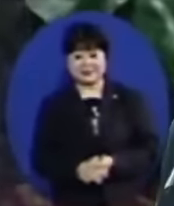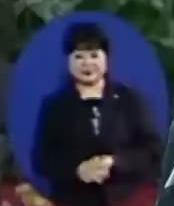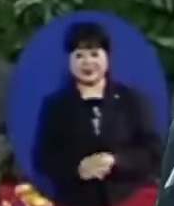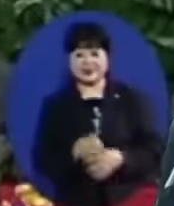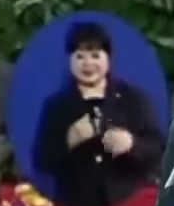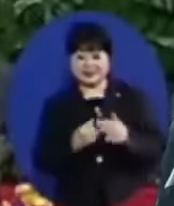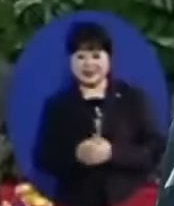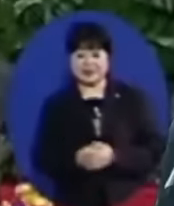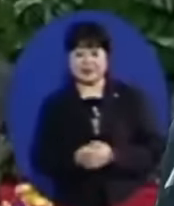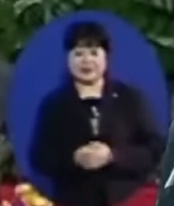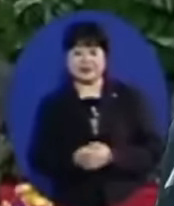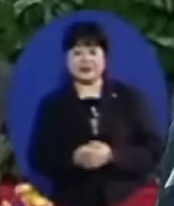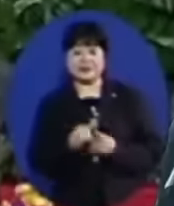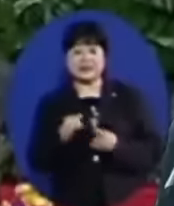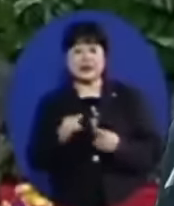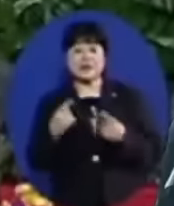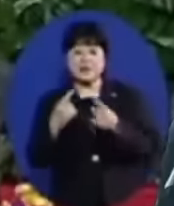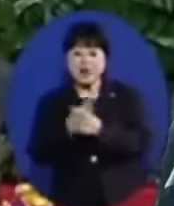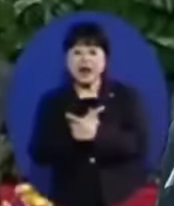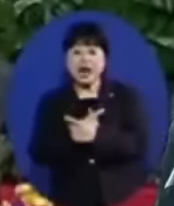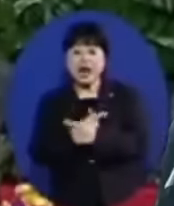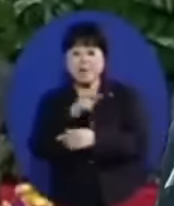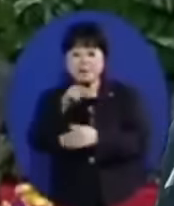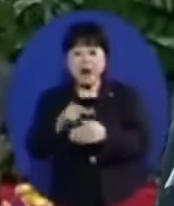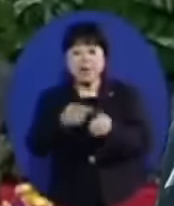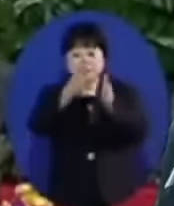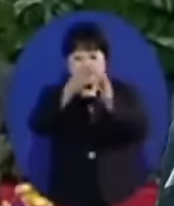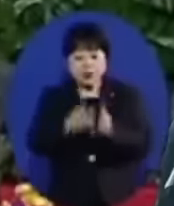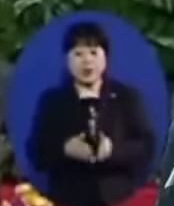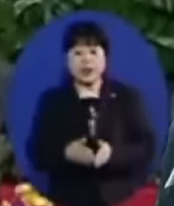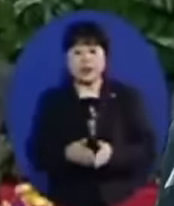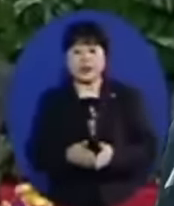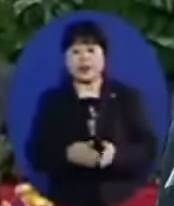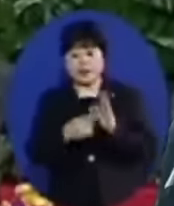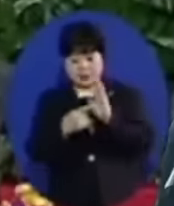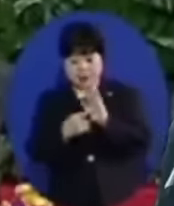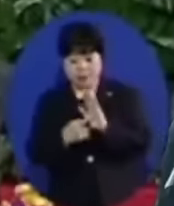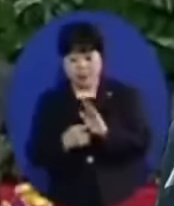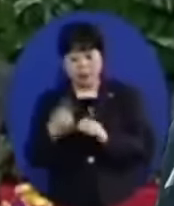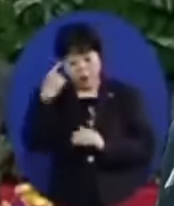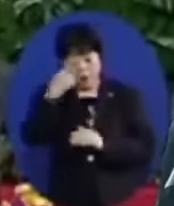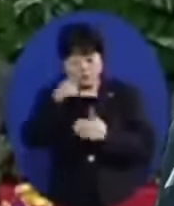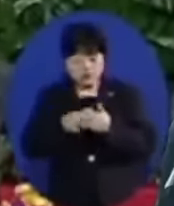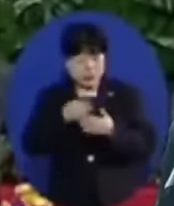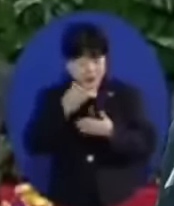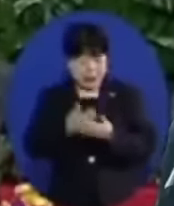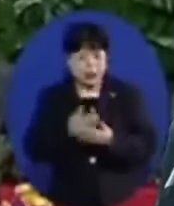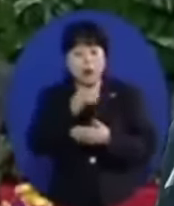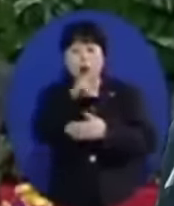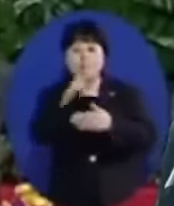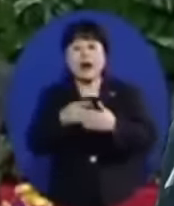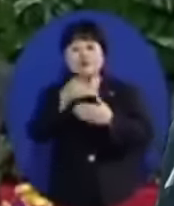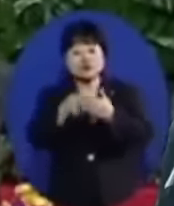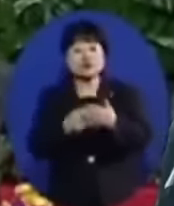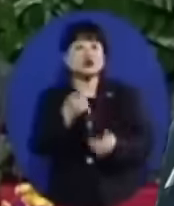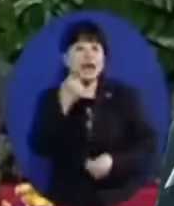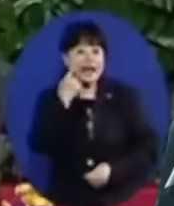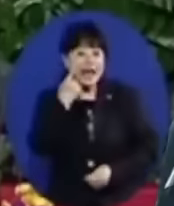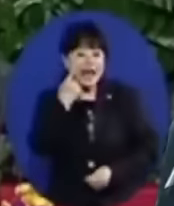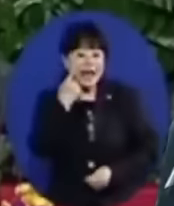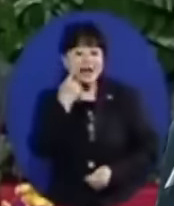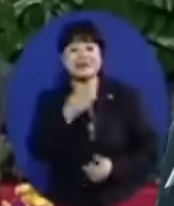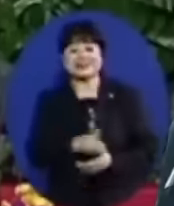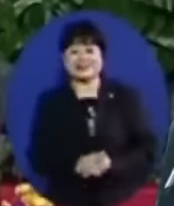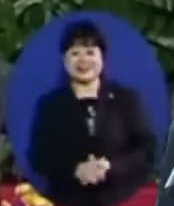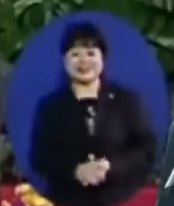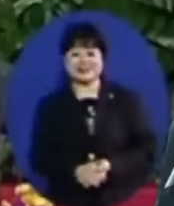그래서 그런 인생의 변화는 마음을 통해 이루어진다는 것을 깨닫고 얼굴을 성형수술하지 말고 마음을 성형수술하라고